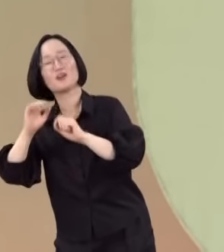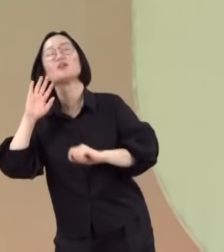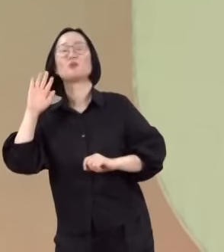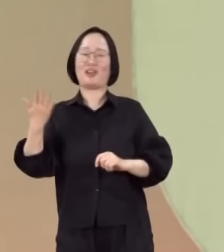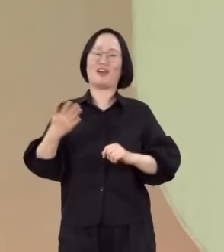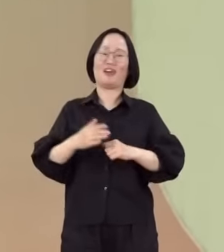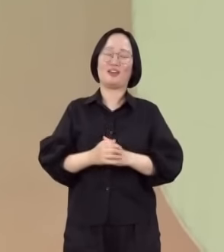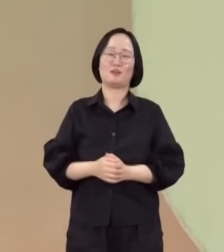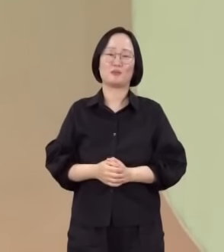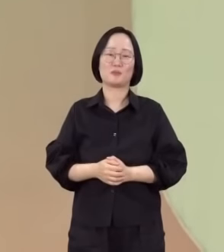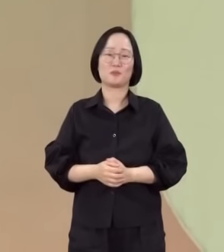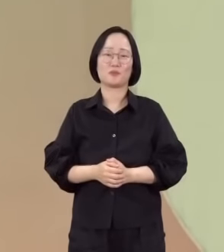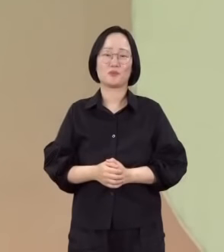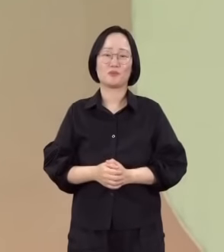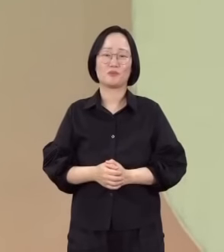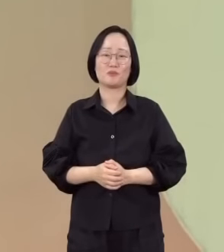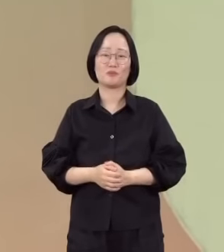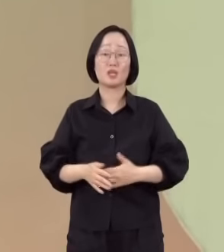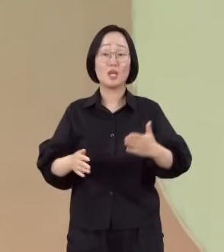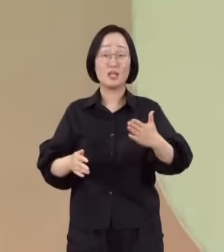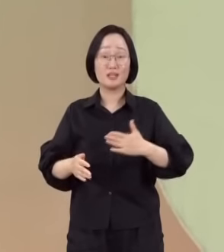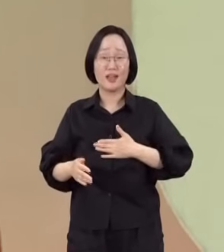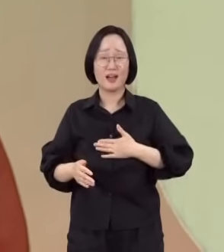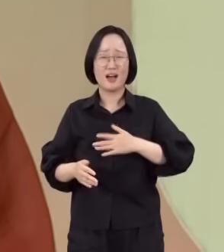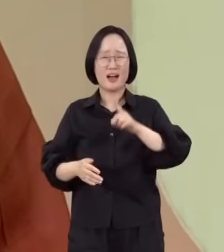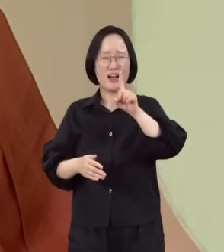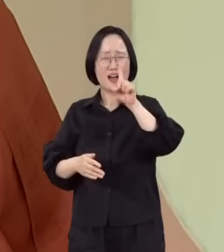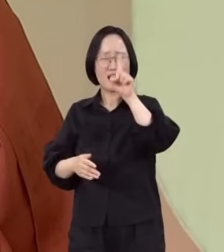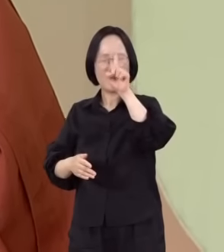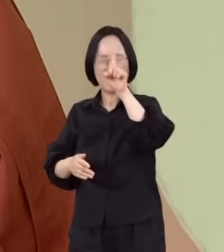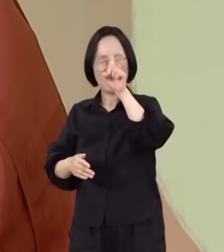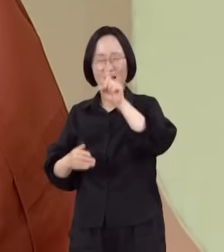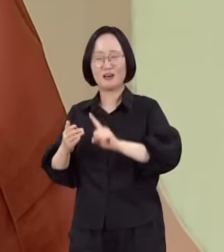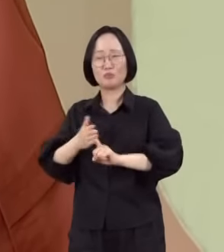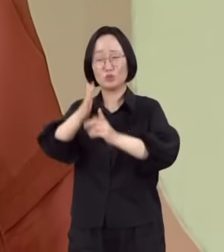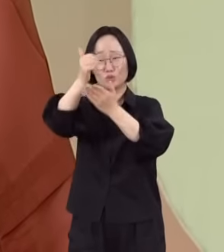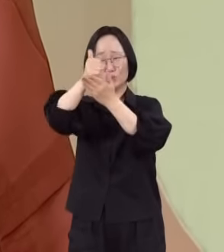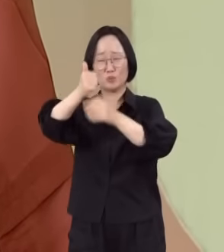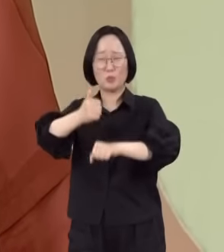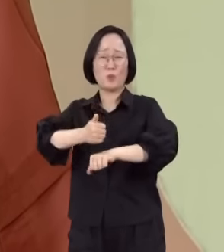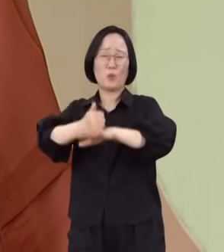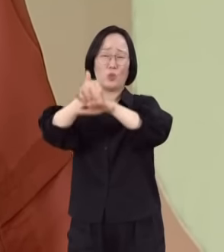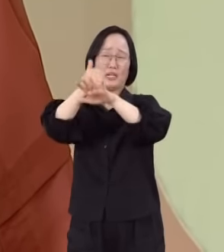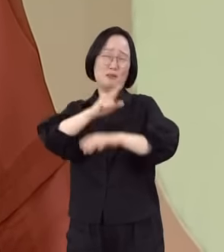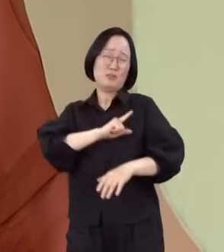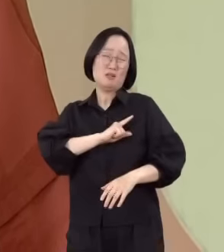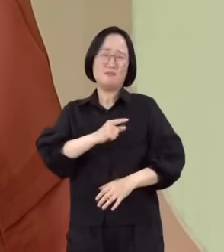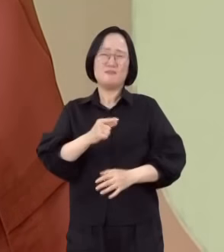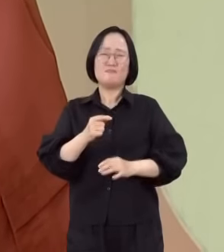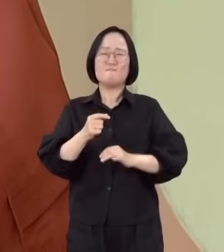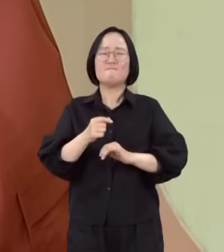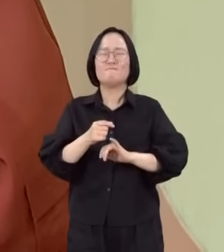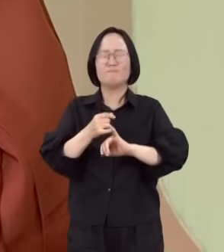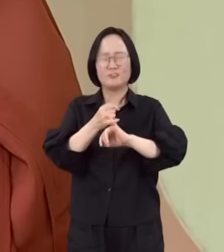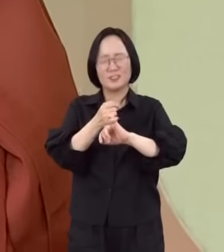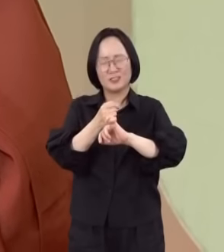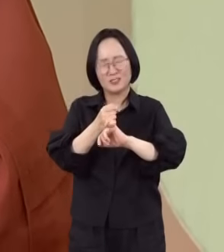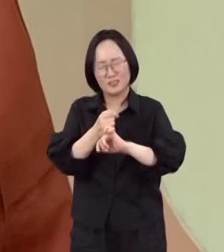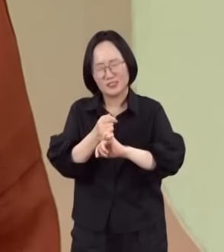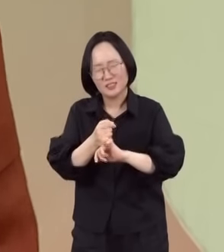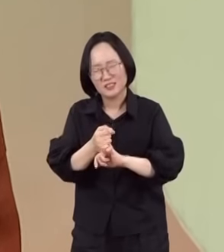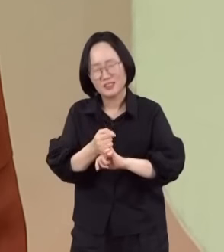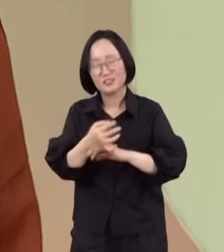를 부르건 한 분의 불보살 님이라도 간절히 부르면 마음과 마음